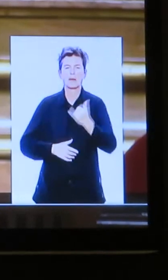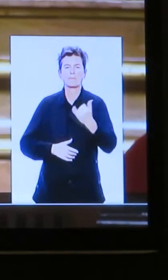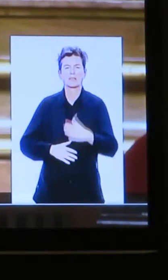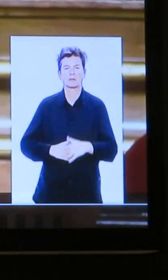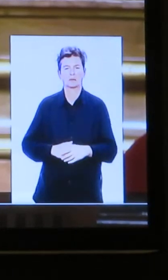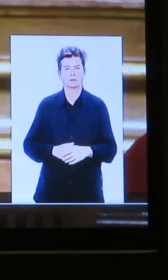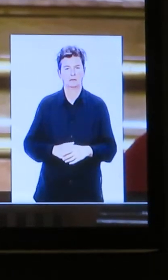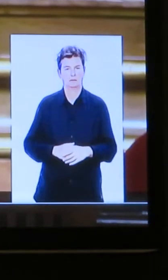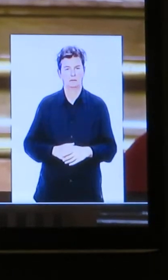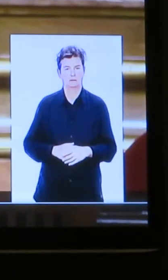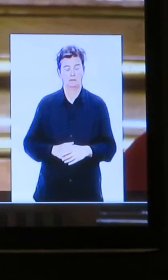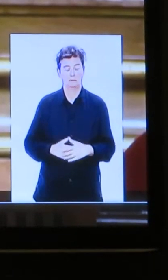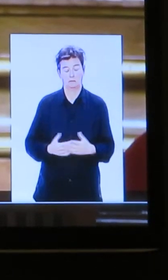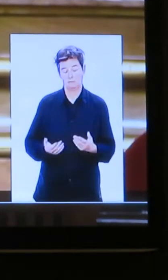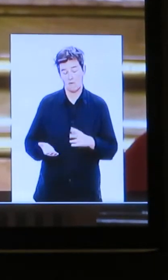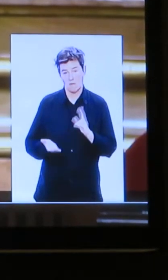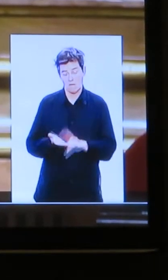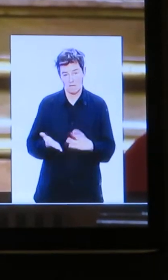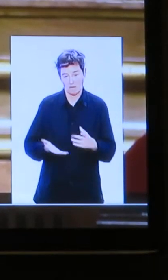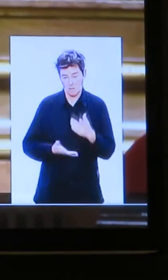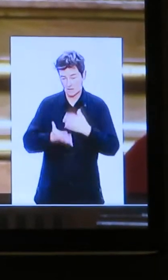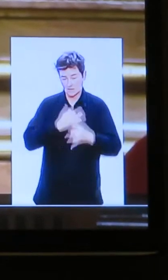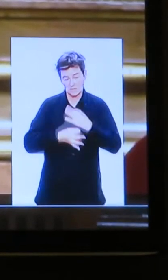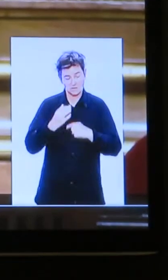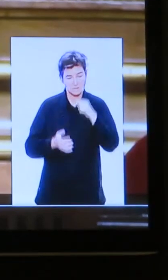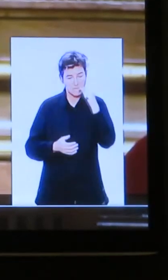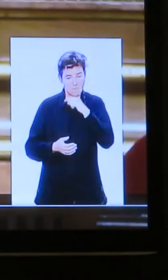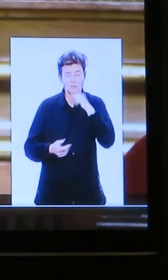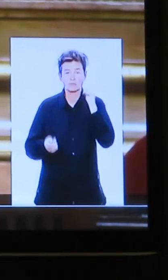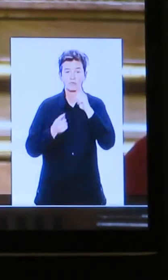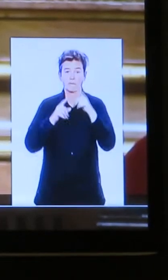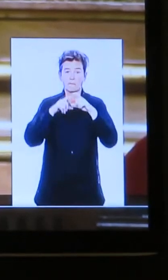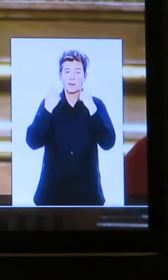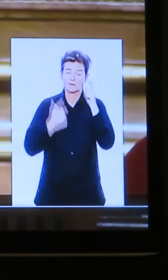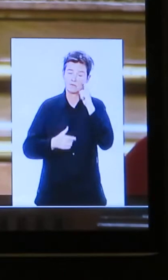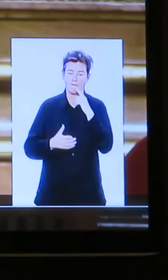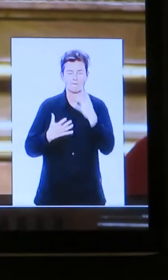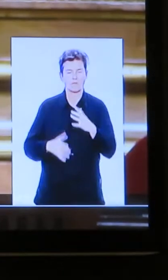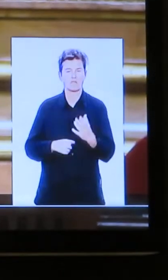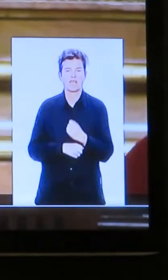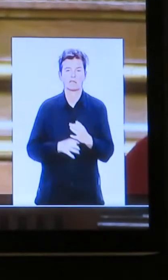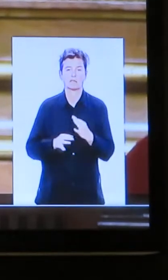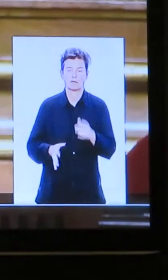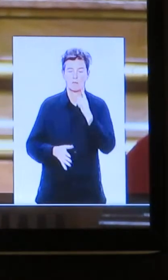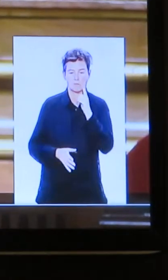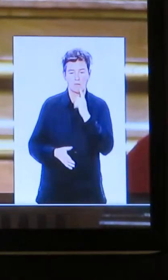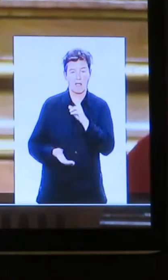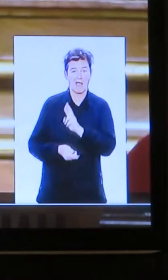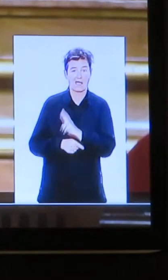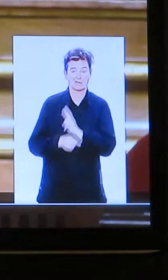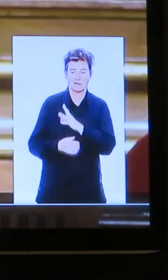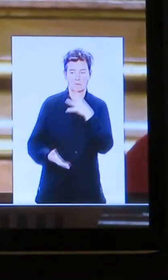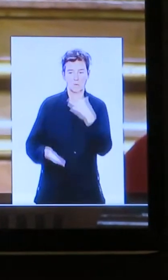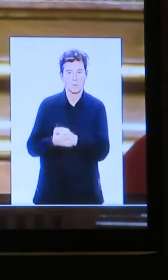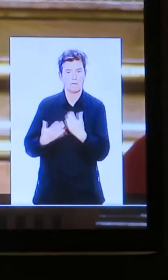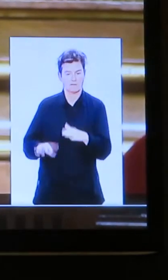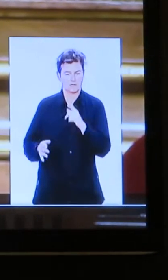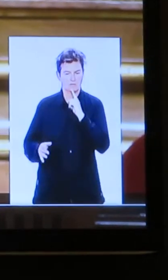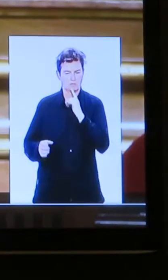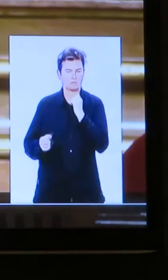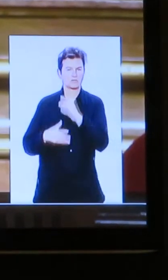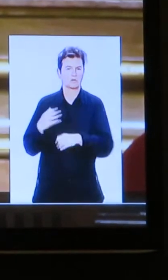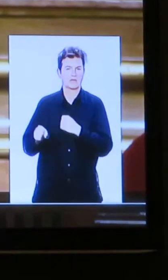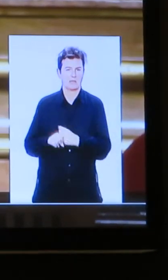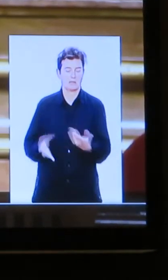rien. La réalité, c'est que vous avez menti sur les masques pour gagner du temps, sachant pertinemment que les stocks stratégiques avaient disparu depuis des années et que